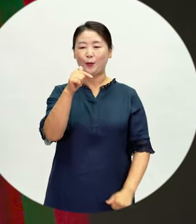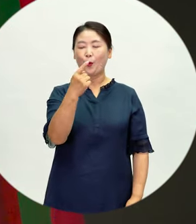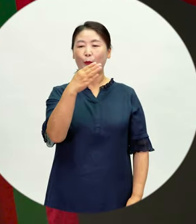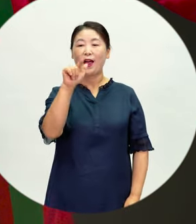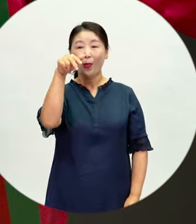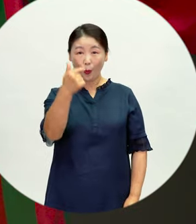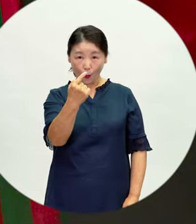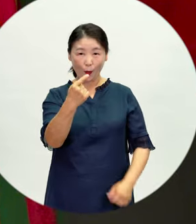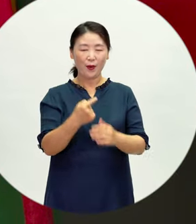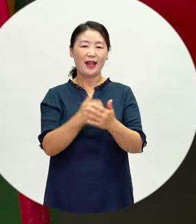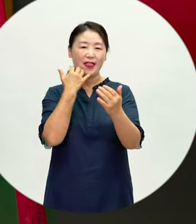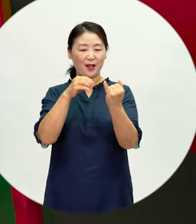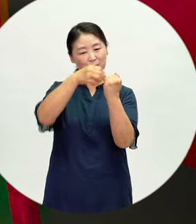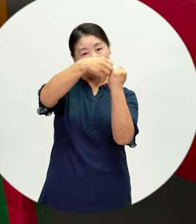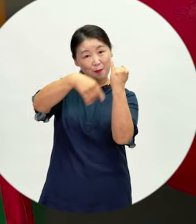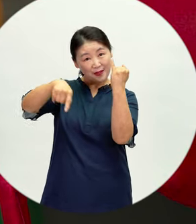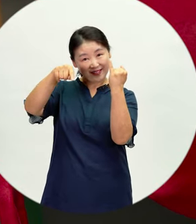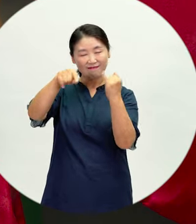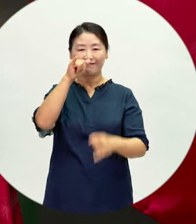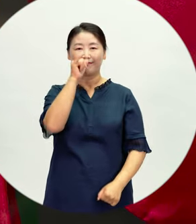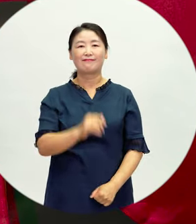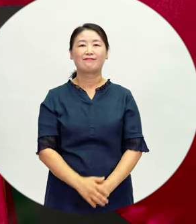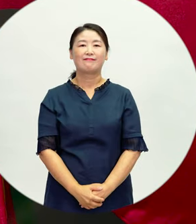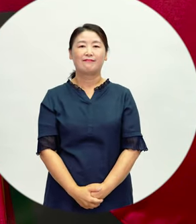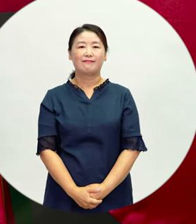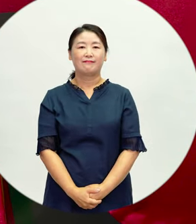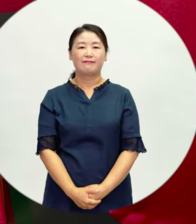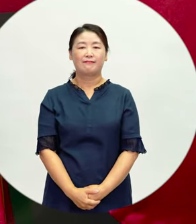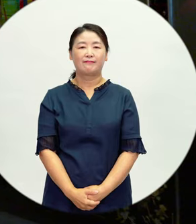노란호 디자이너의 색동 원피스에서 그것을 확인하실 수 있습니다.